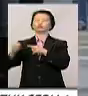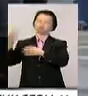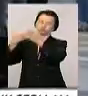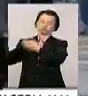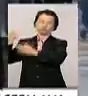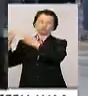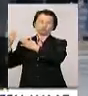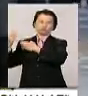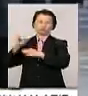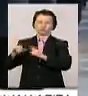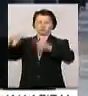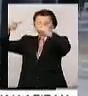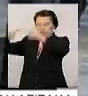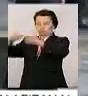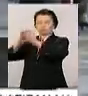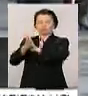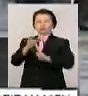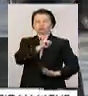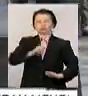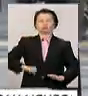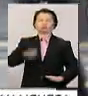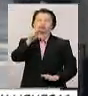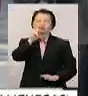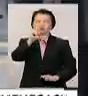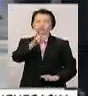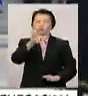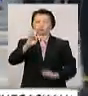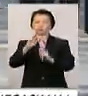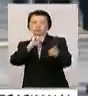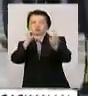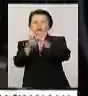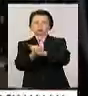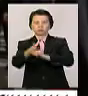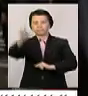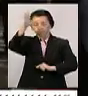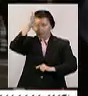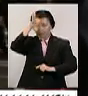Sultan Badli Shah ditabalkan sebagai Sultan Kedah ke-28 menggantikan